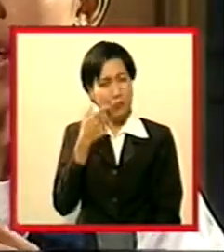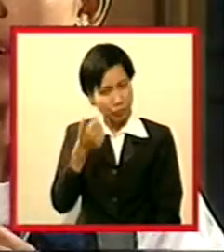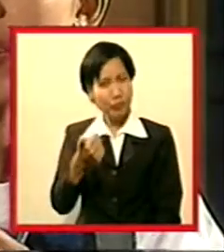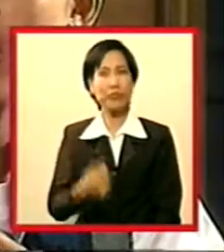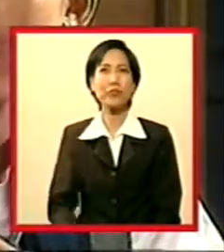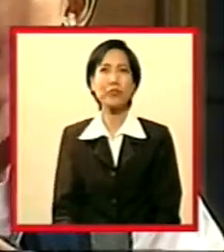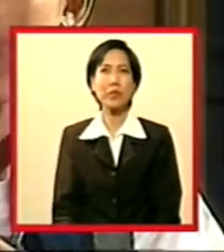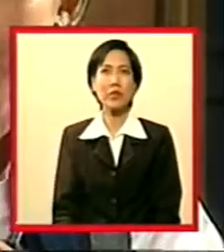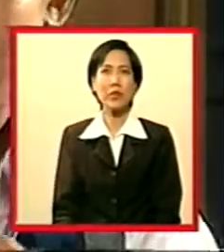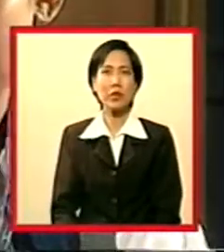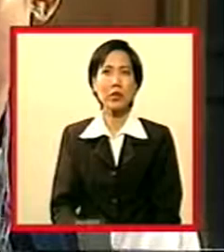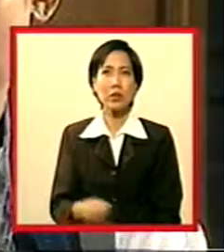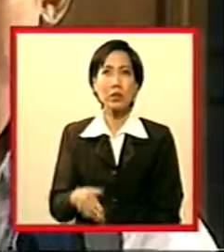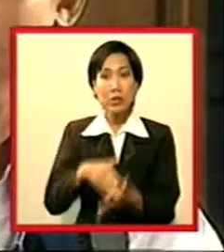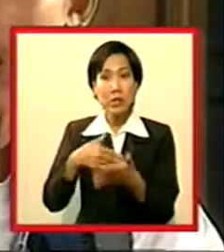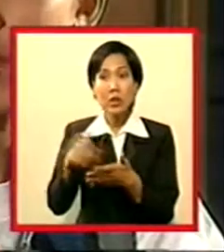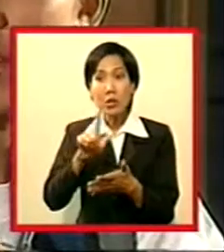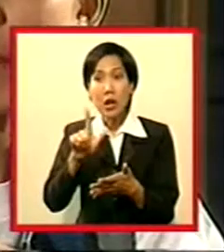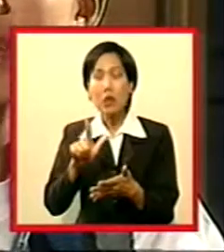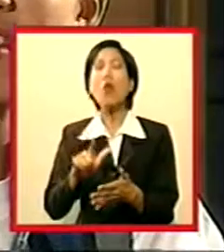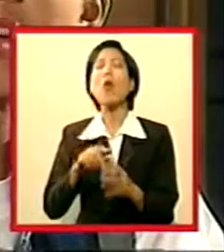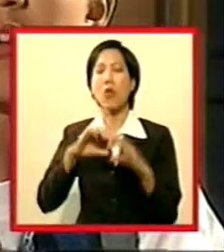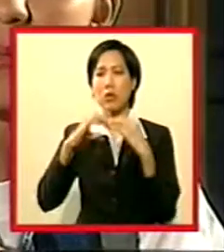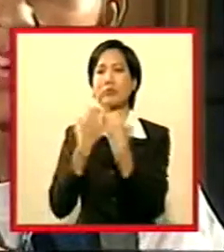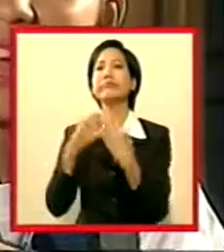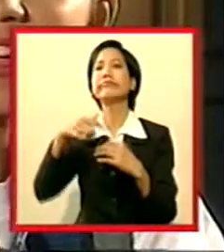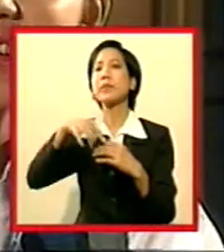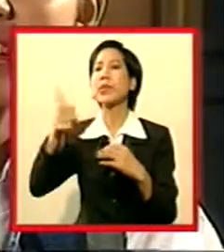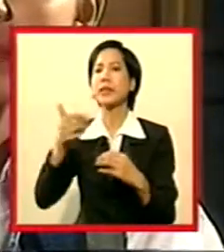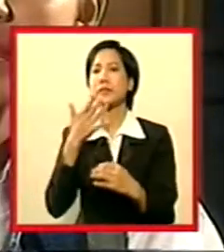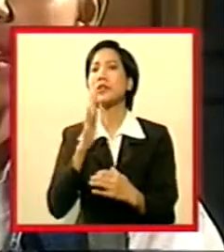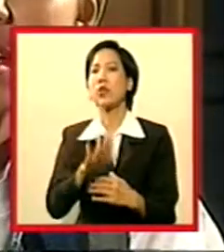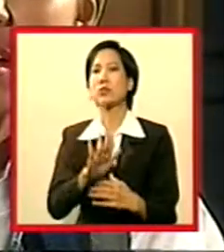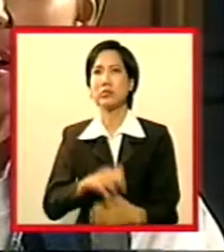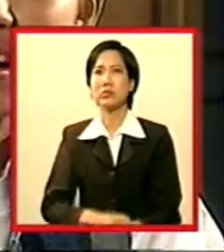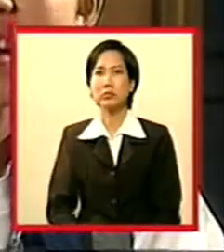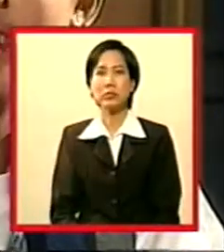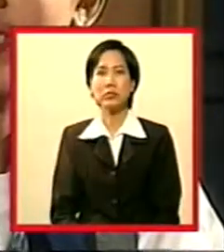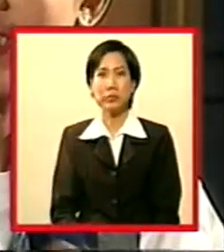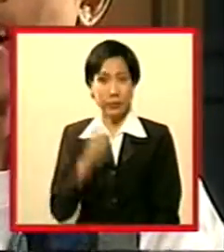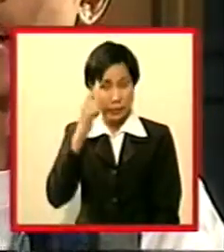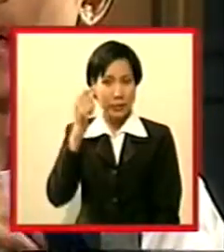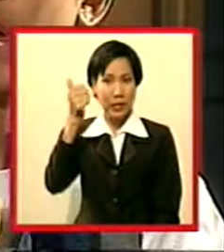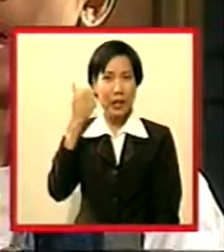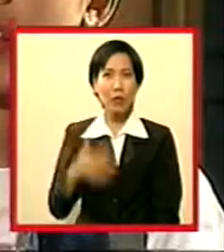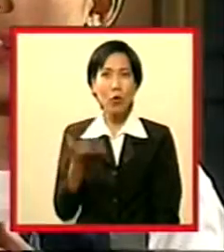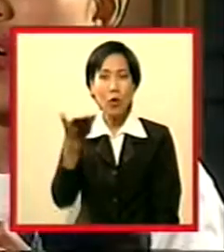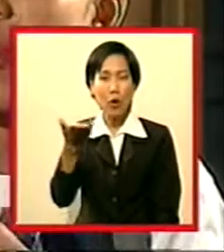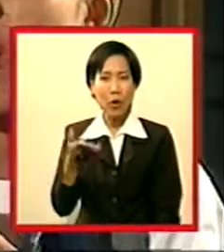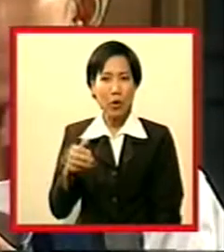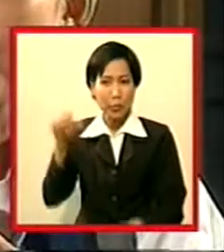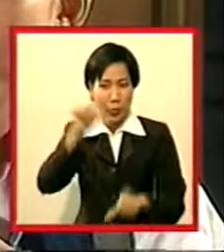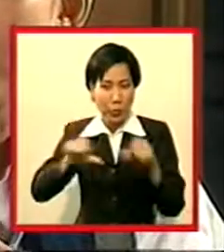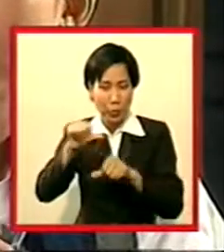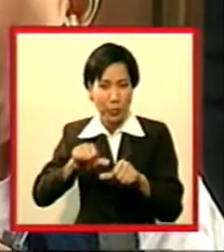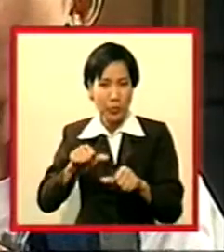สชาติก็ดีเป็นใสสีเหลืองเนี่ยคงทำมาจากฟักทองธรรมชาติแน่เลยเออนึกออกแล้วเราก็ไปข